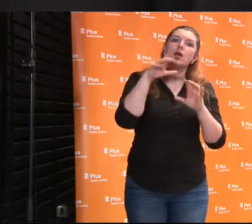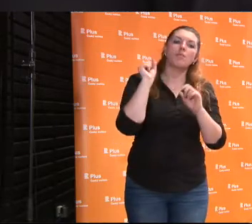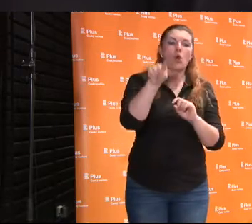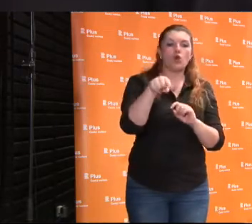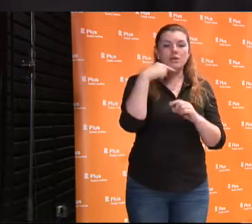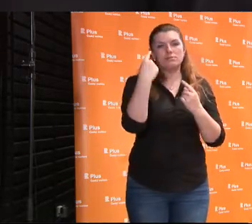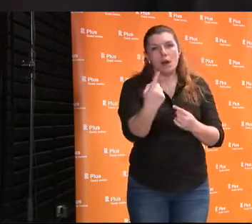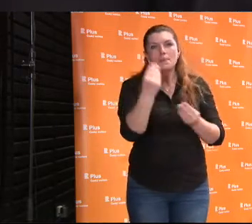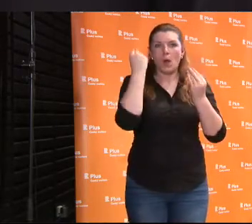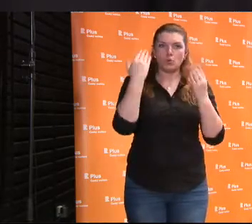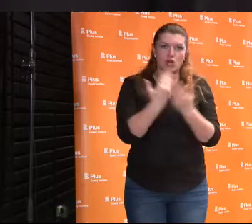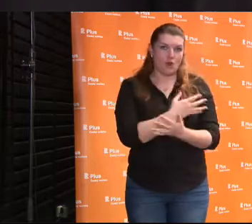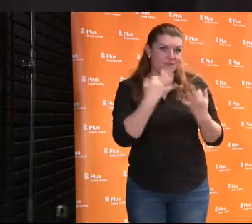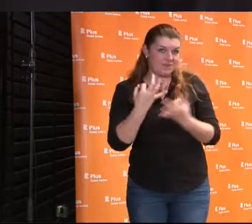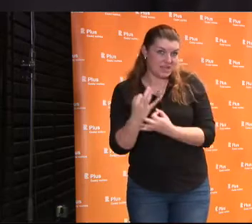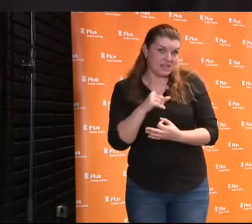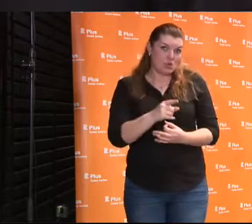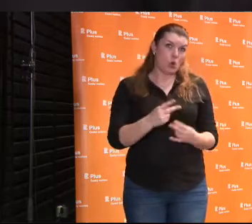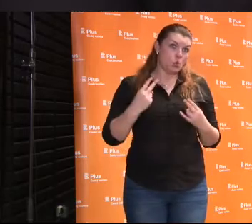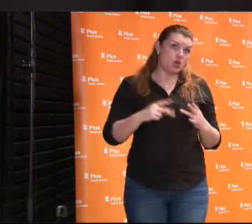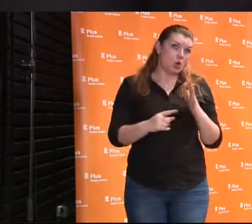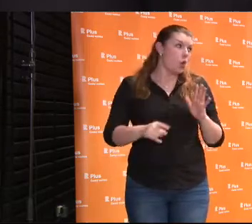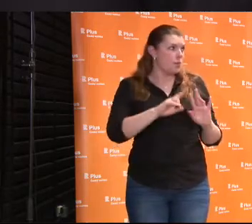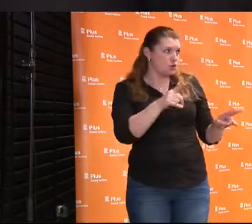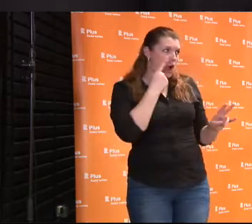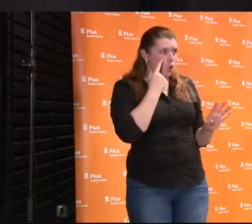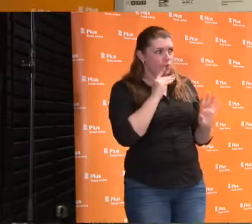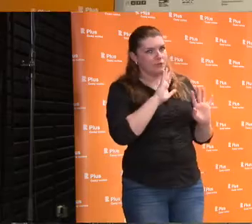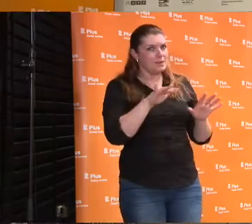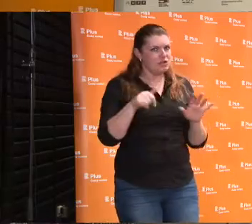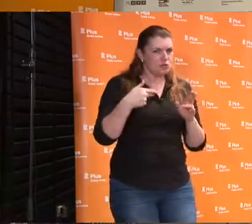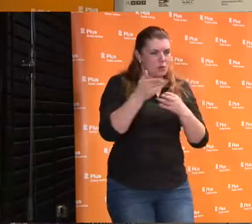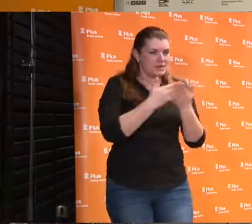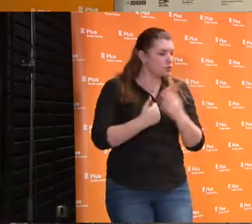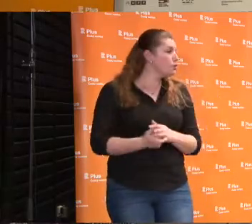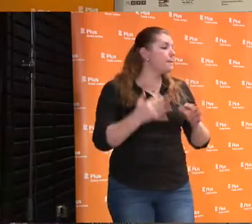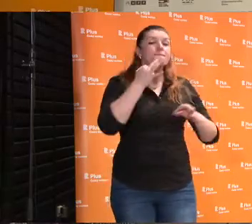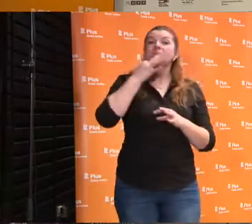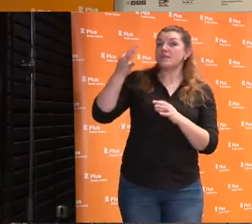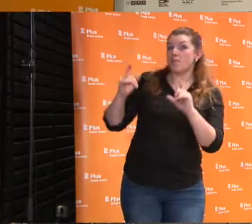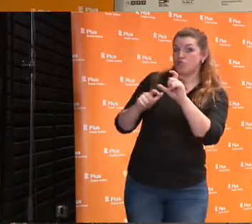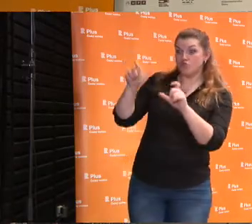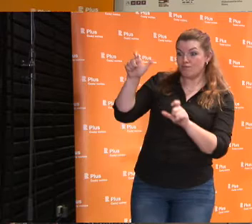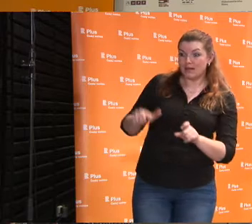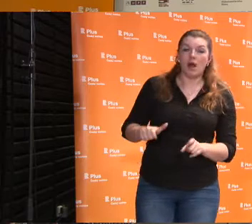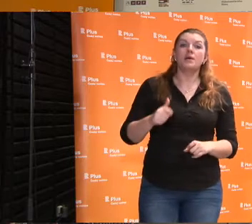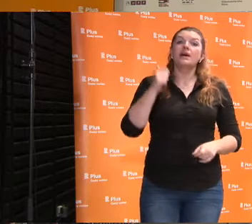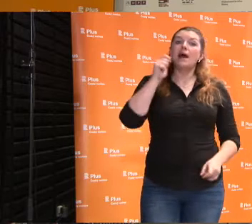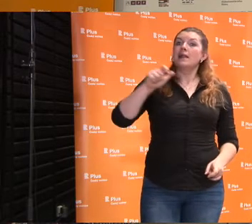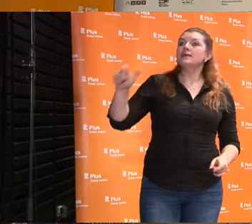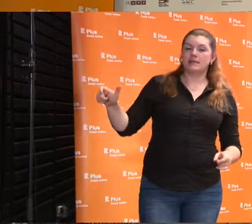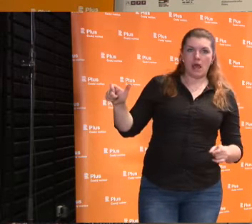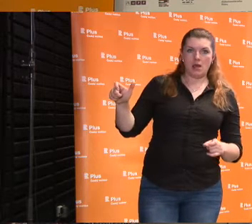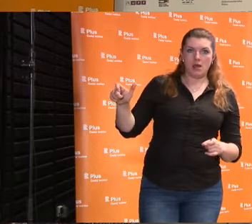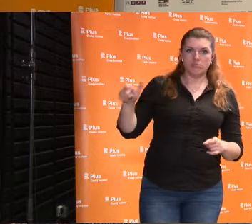jsou významné úkoly a možná, že se k tomu ještě dostaneme. Bez zesporu, pane Špidlo, zajímá mě, kam se ti lidé budou